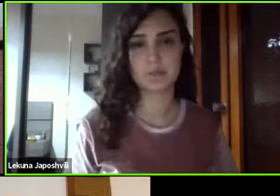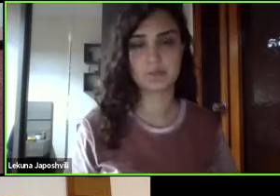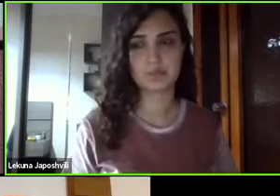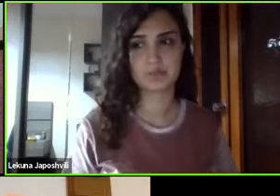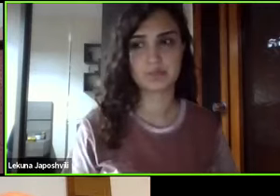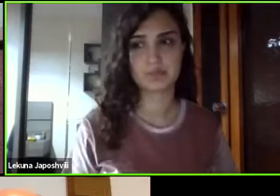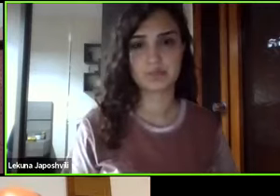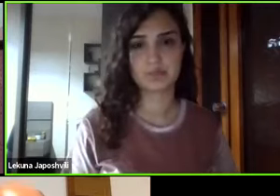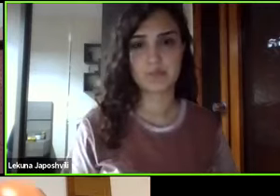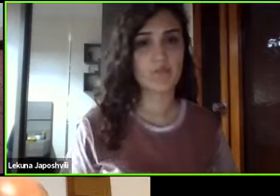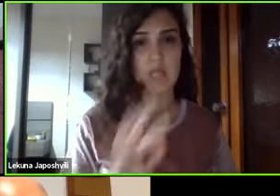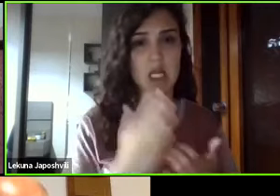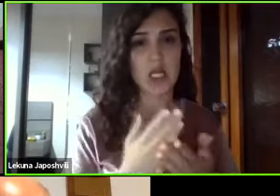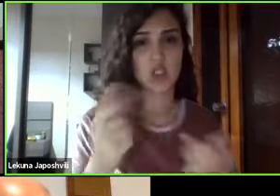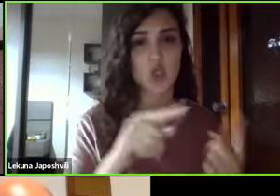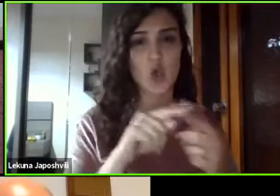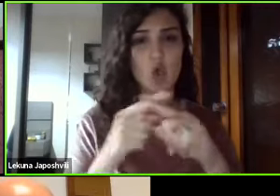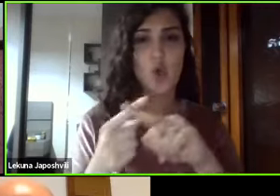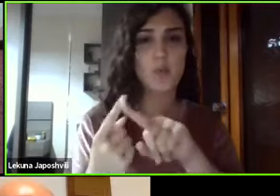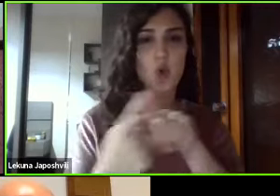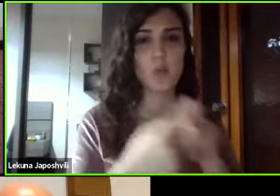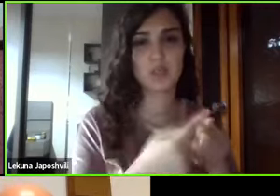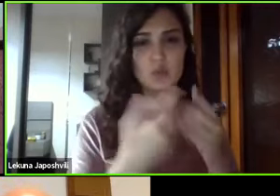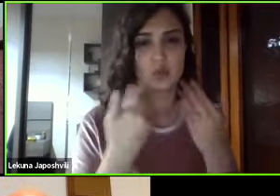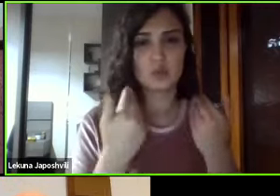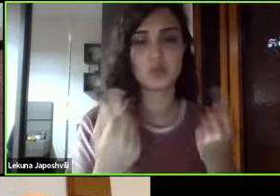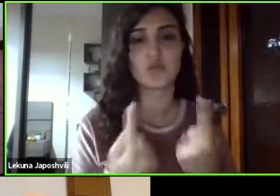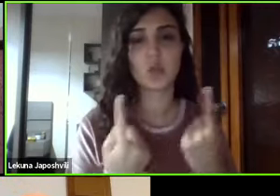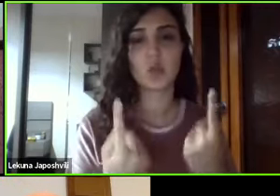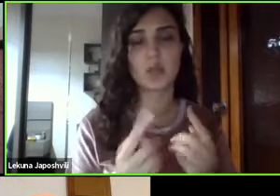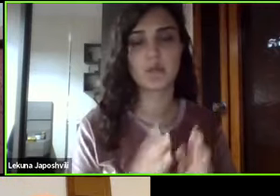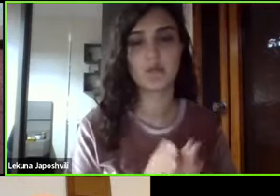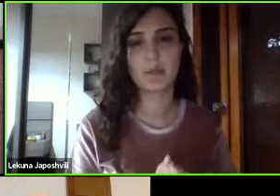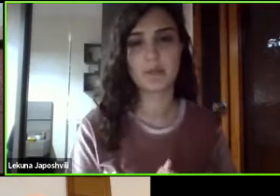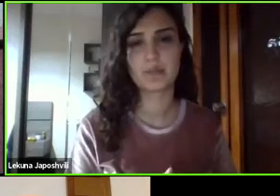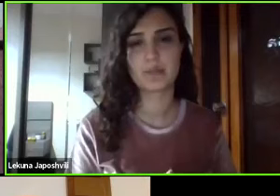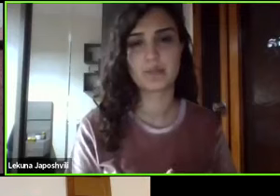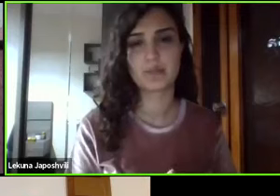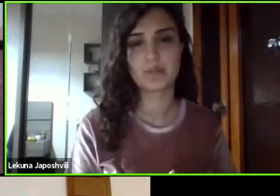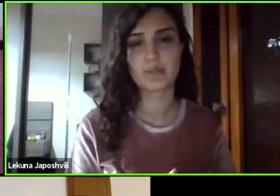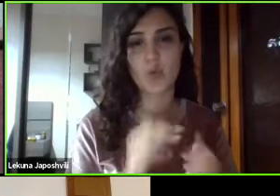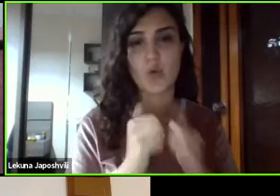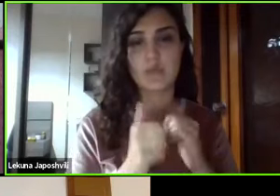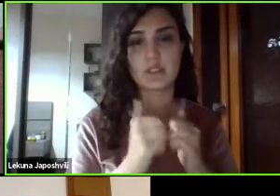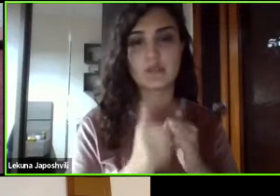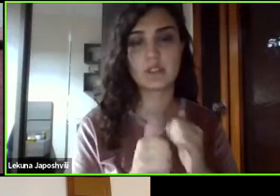ხშირად არ დგება ხოლმე კომპრომისი. იცით, ეს არის ჩვეულებრივი და ყოველთვის